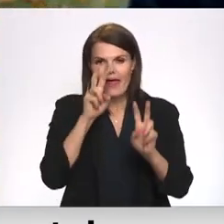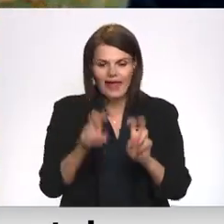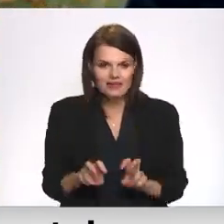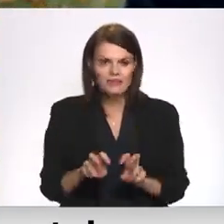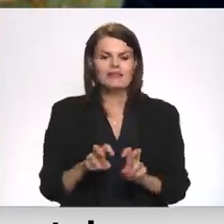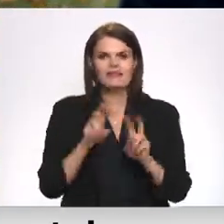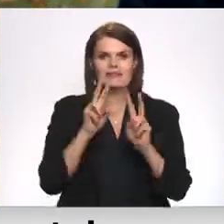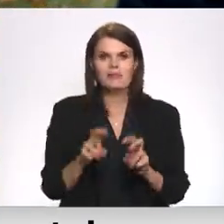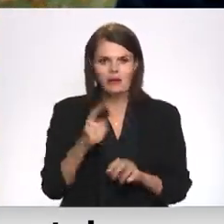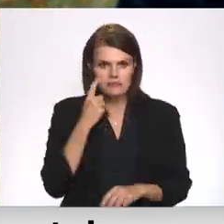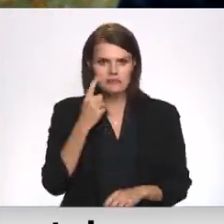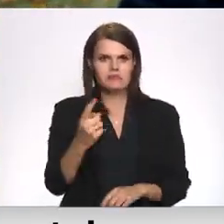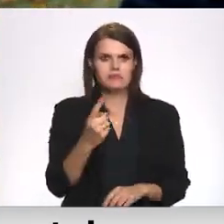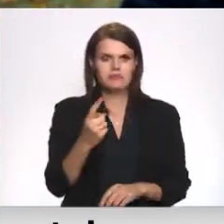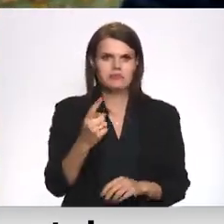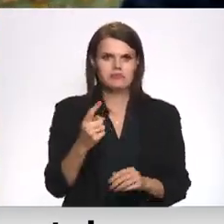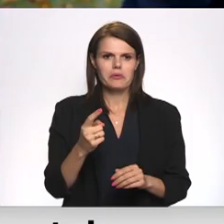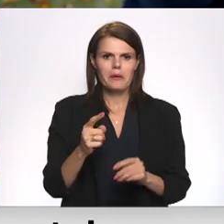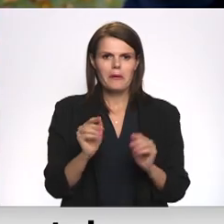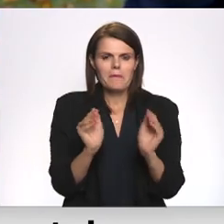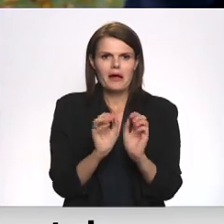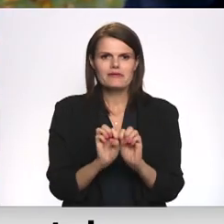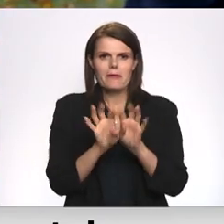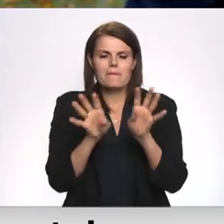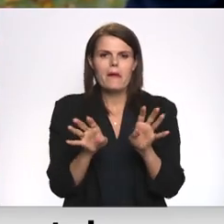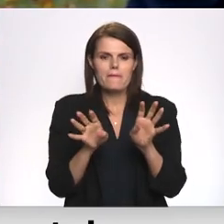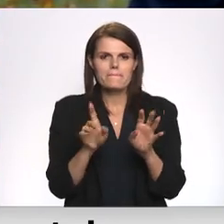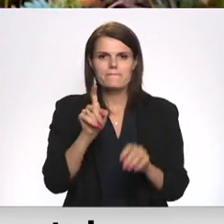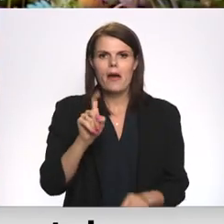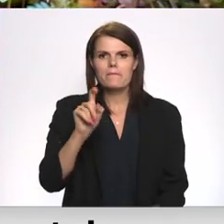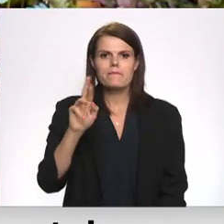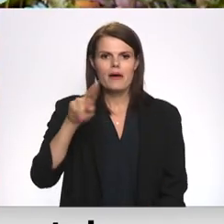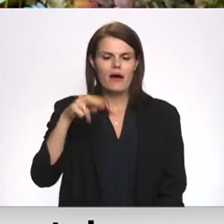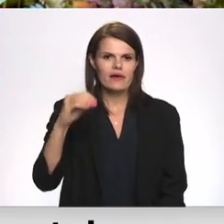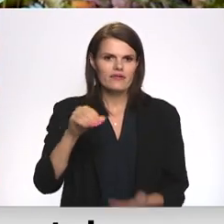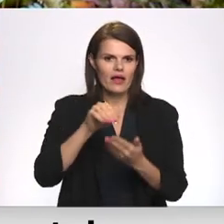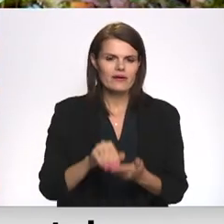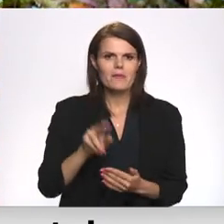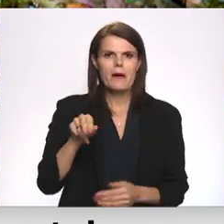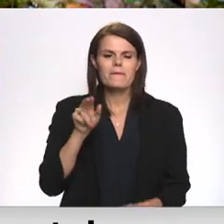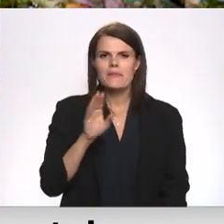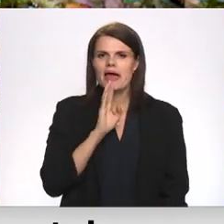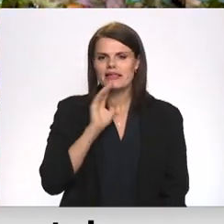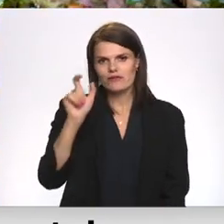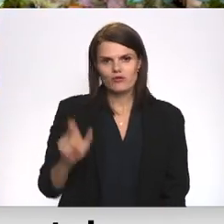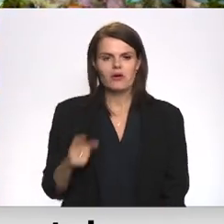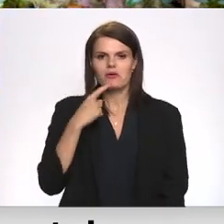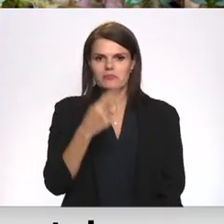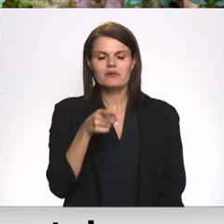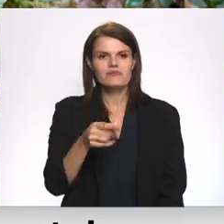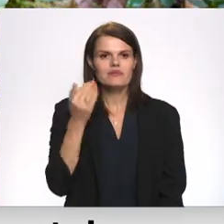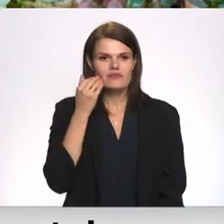ekspedīcijā pētniecēm pievērš pavisam neliela papardīta mazirmes kapos. Pensionēta mežzina pētniecēm atklāja, ka to sauc